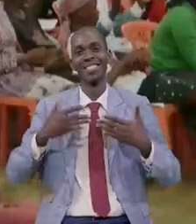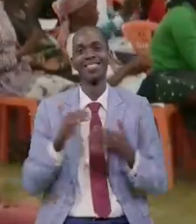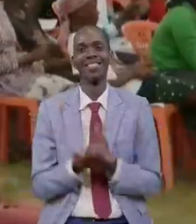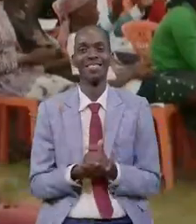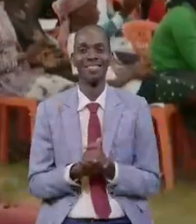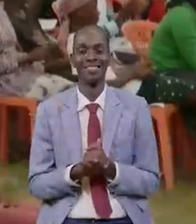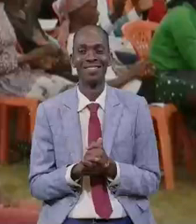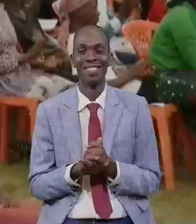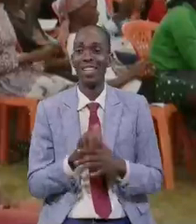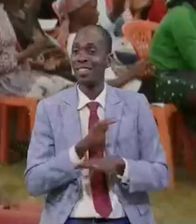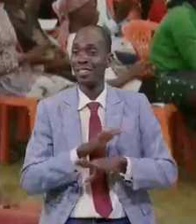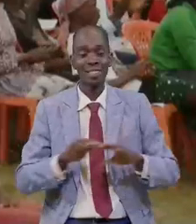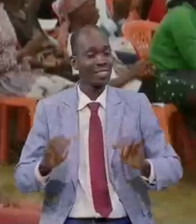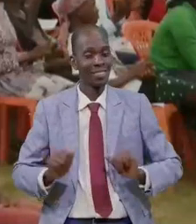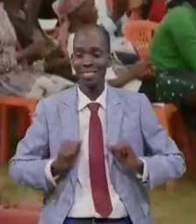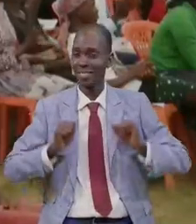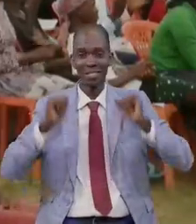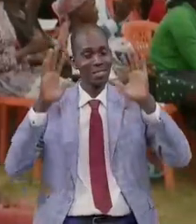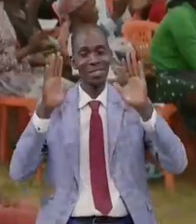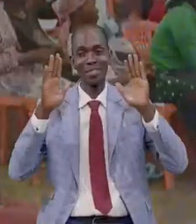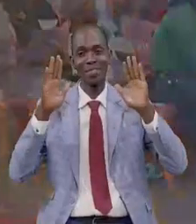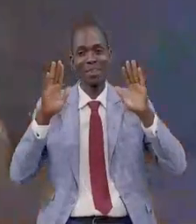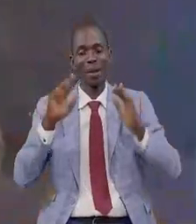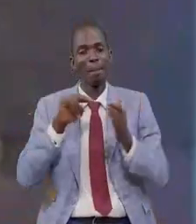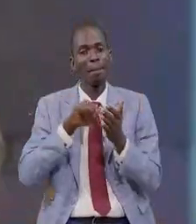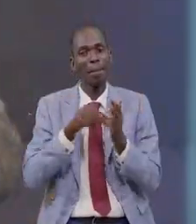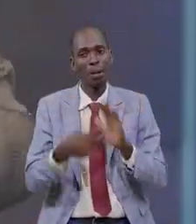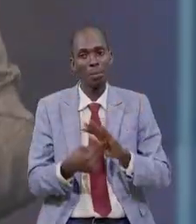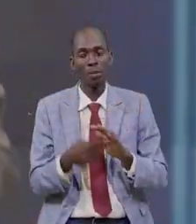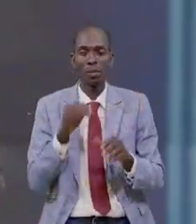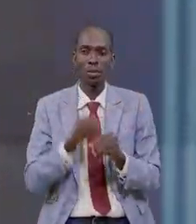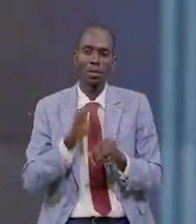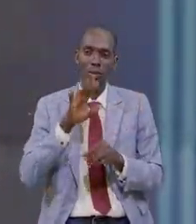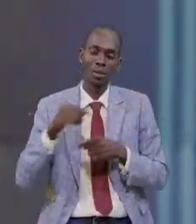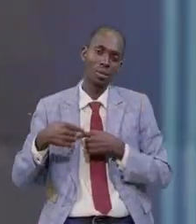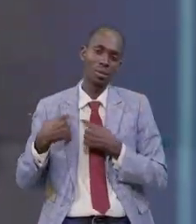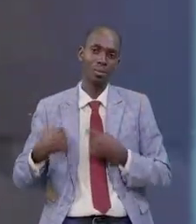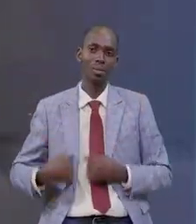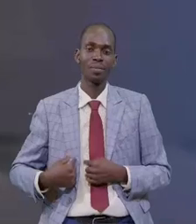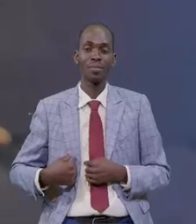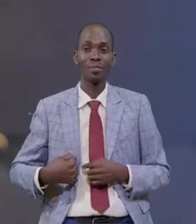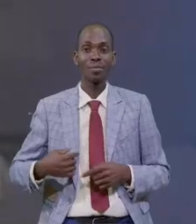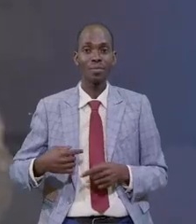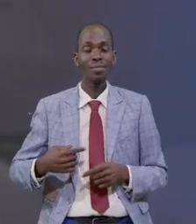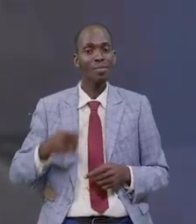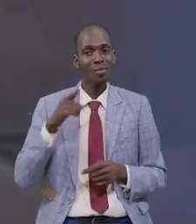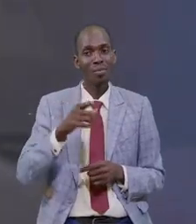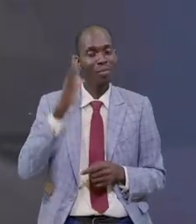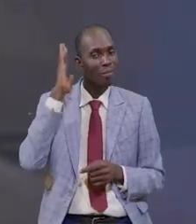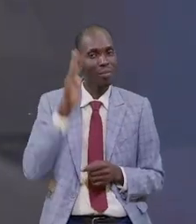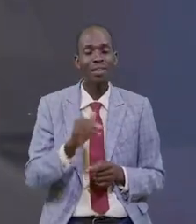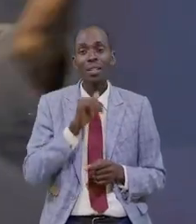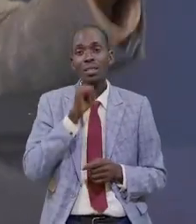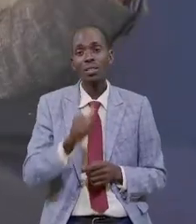vie n'abandonne pas n'abandonne pas il faut avoir une résolution dans ton cœur que tu vas pas te